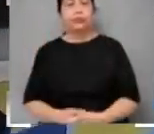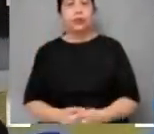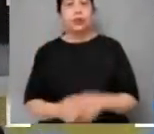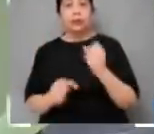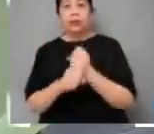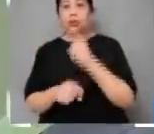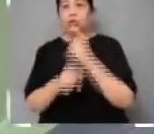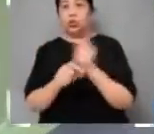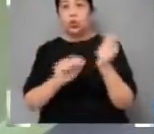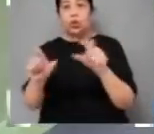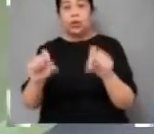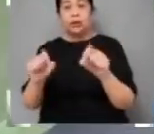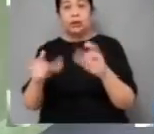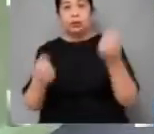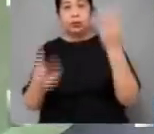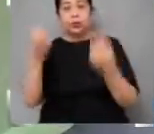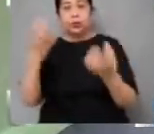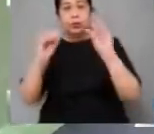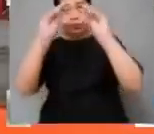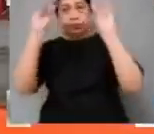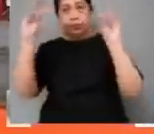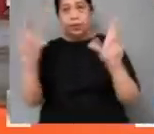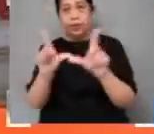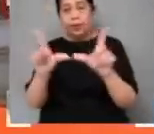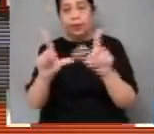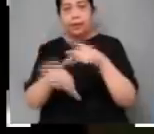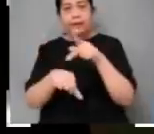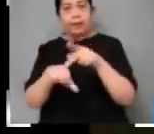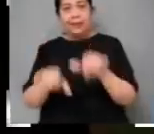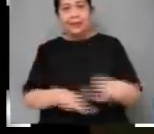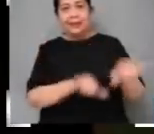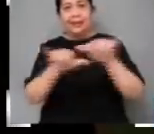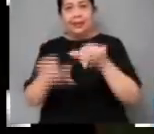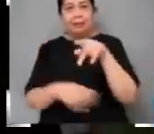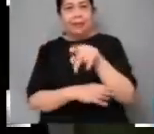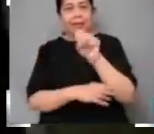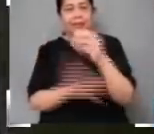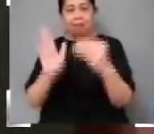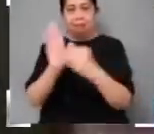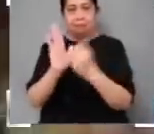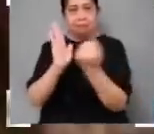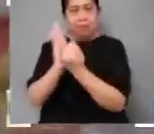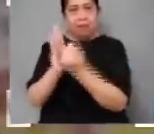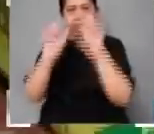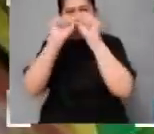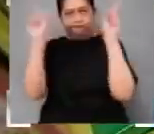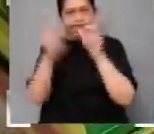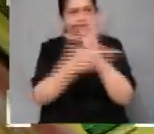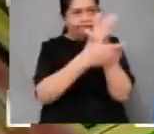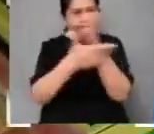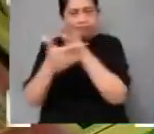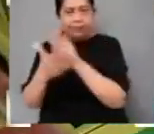binibenta ang paputok at fireworks na lisensyado o may Philippine Standard o PS Mark, nagsagawa ng surprise random inspection ng DTI.